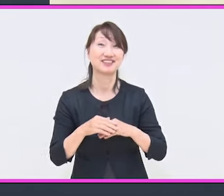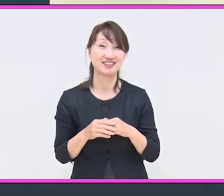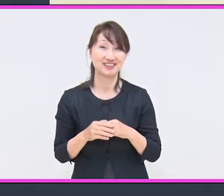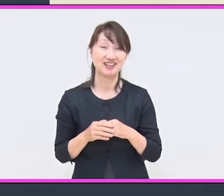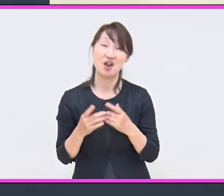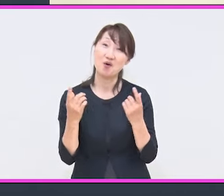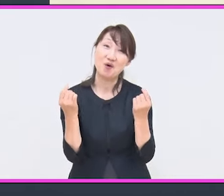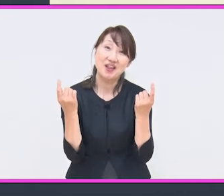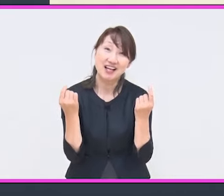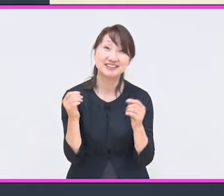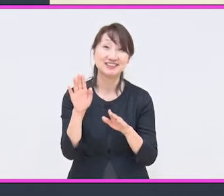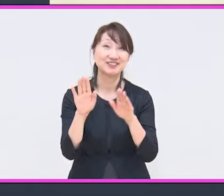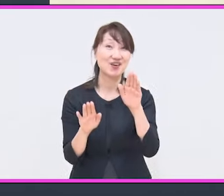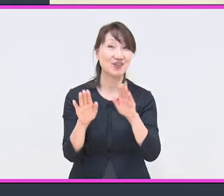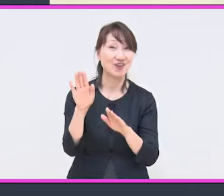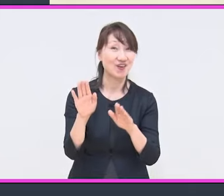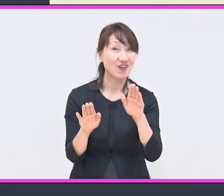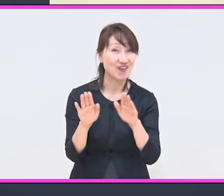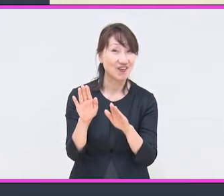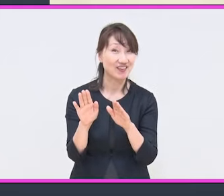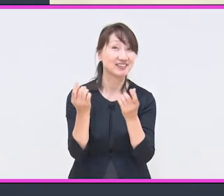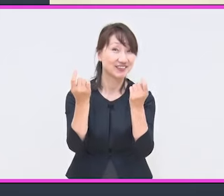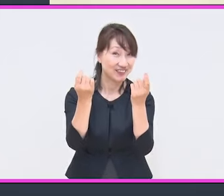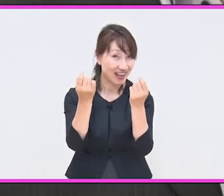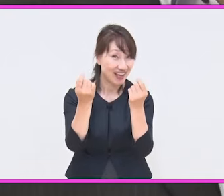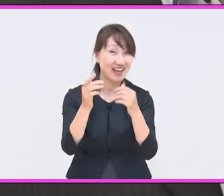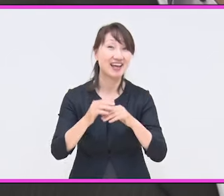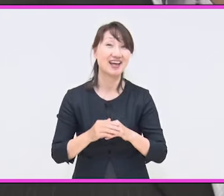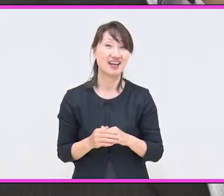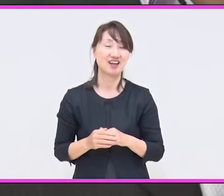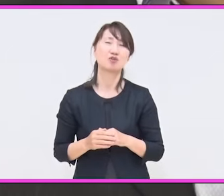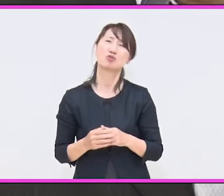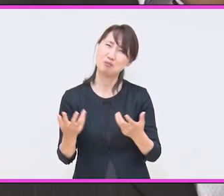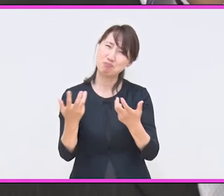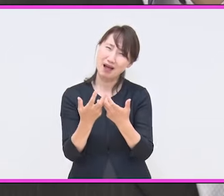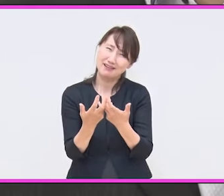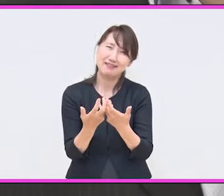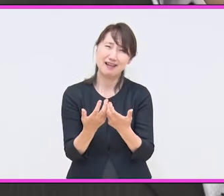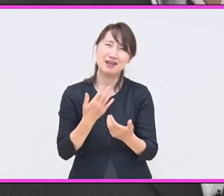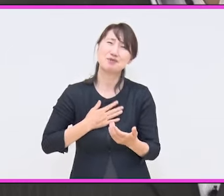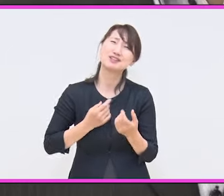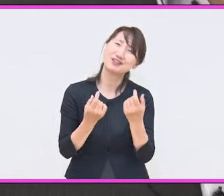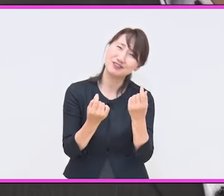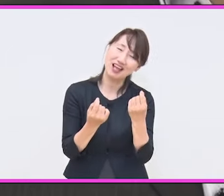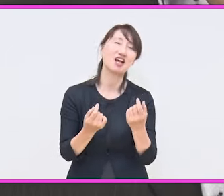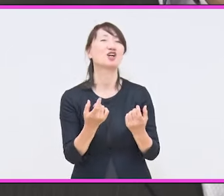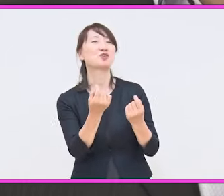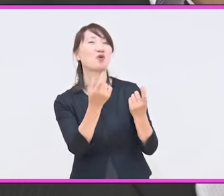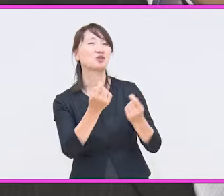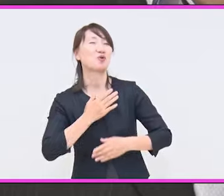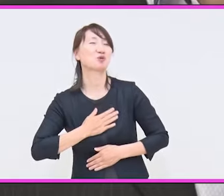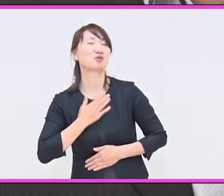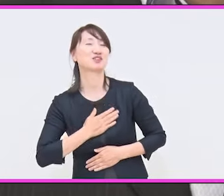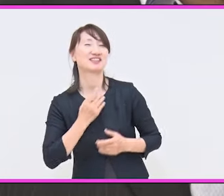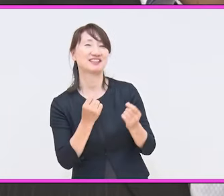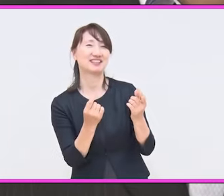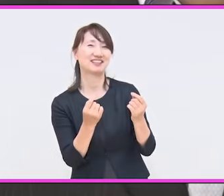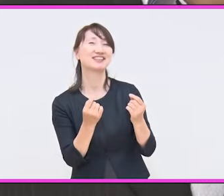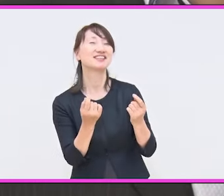と同じところ多分 ね 気持ちいいですよね。 そうなった時の気持ちよさっていうのがもうまさに